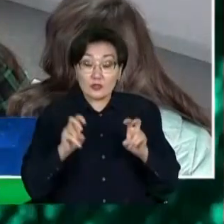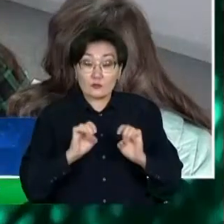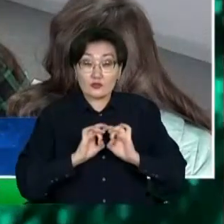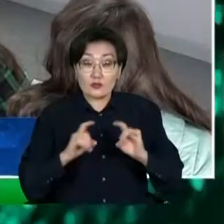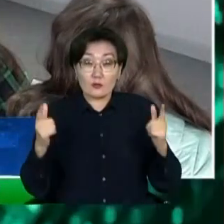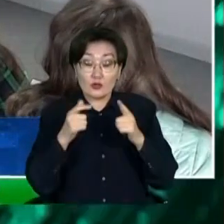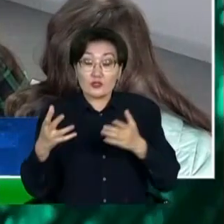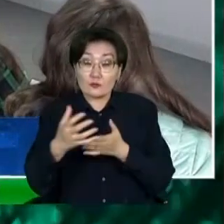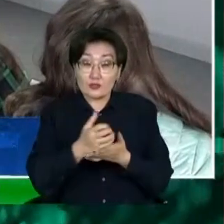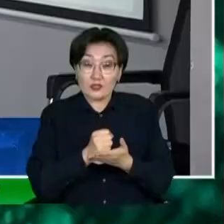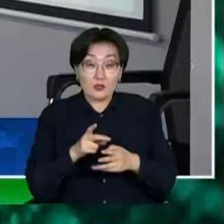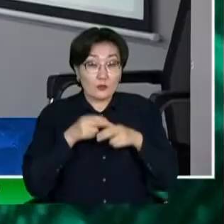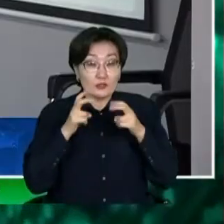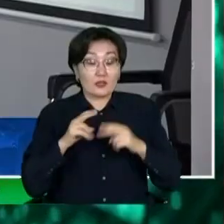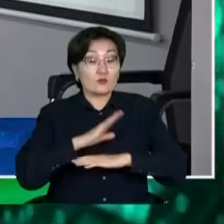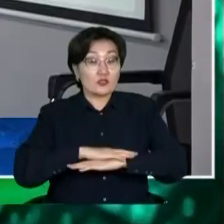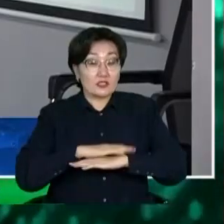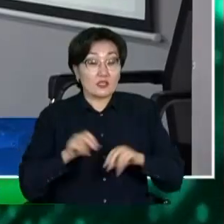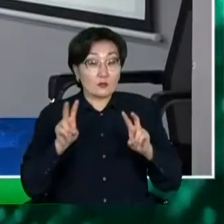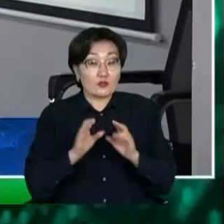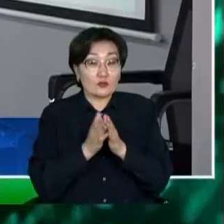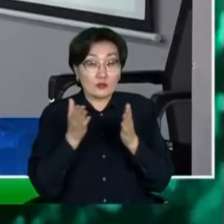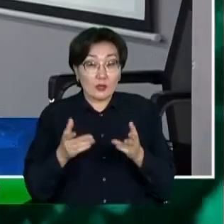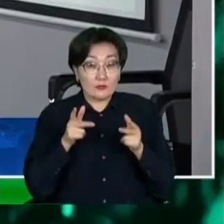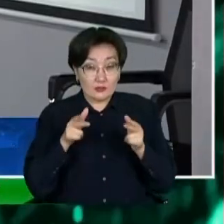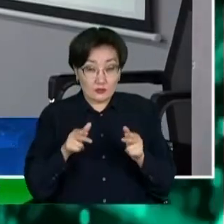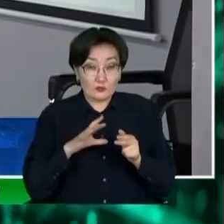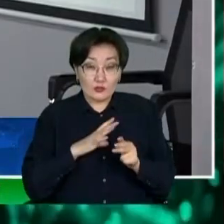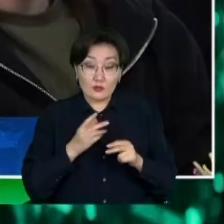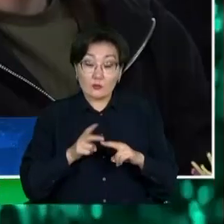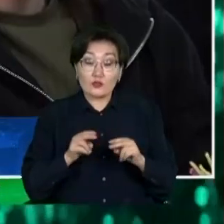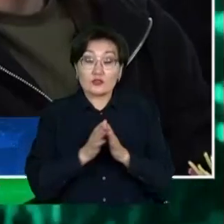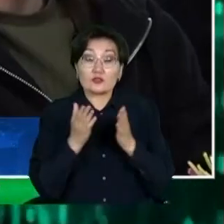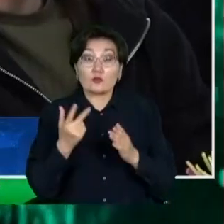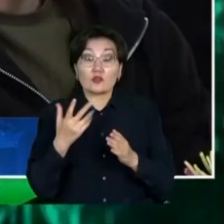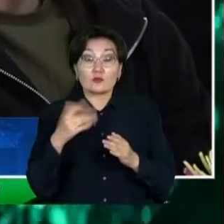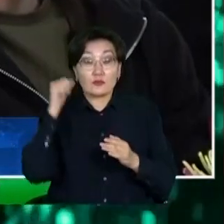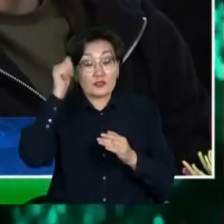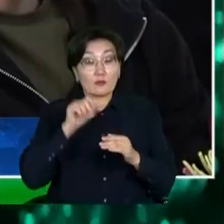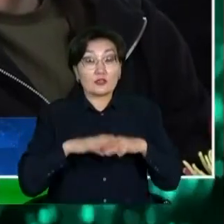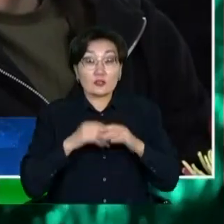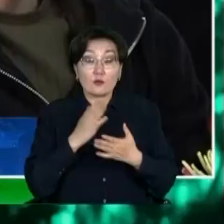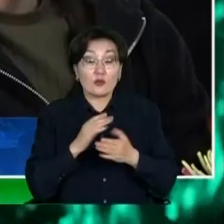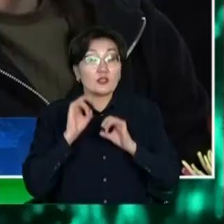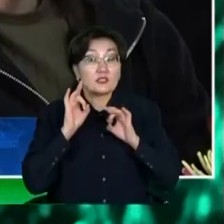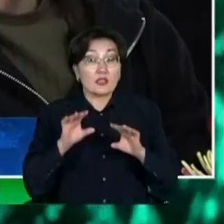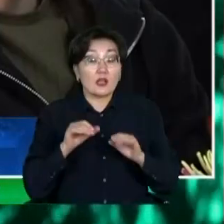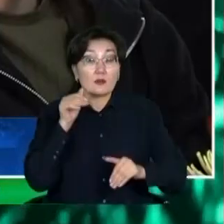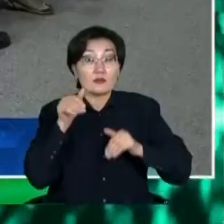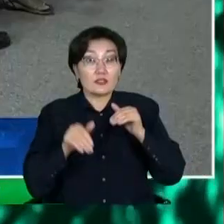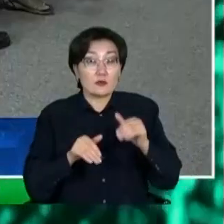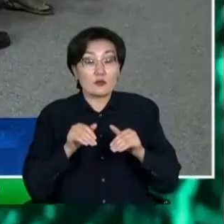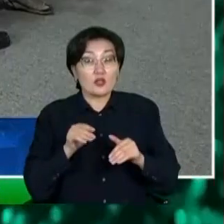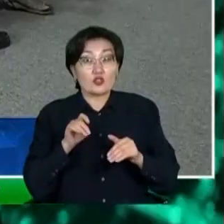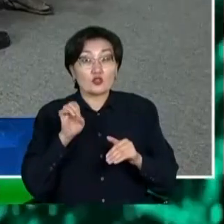ақпараттар жинақталған қауіпсіздік сабақтары атты кітаптың тұсауы кесілді. Бұл еңбек 35 жылдық тәжірибесі бар белгілі альпинист